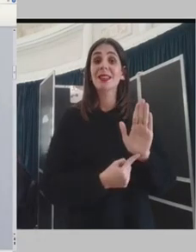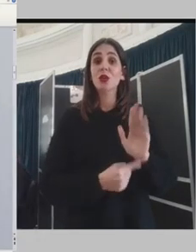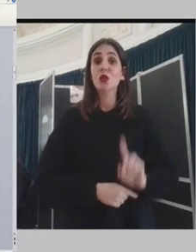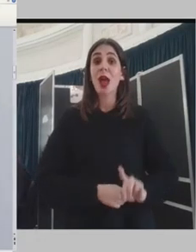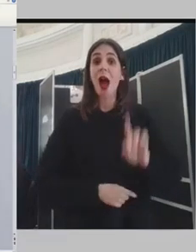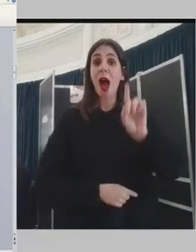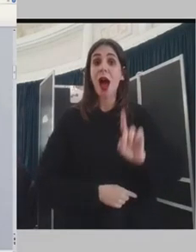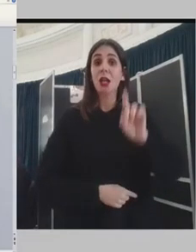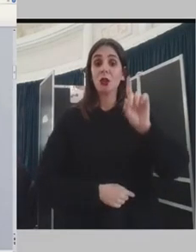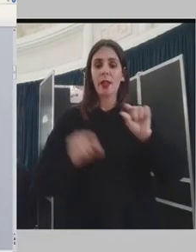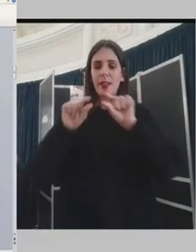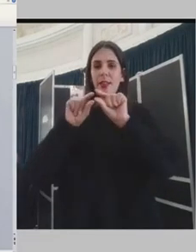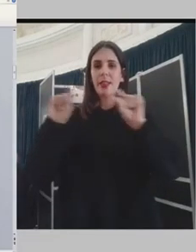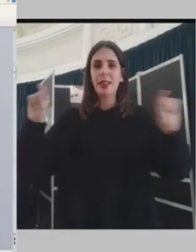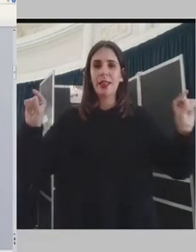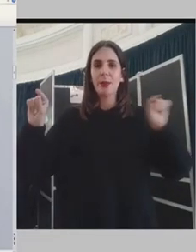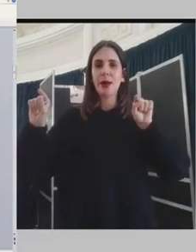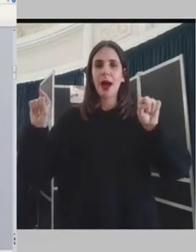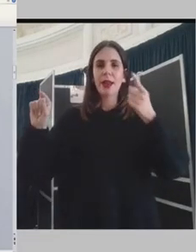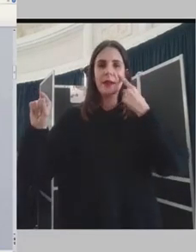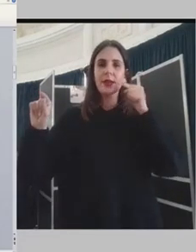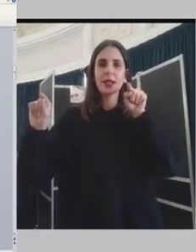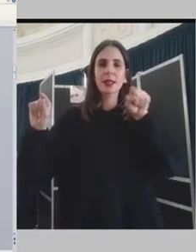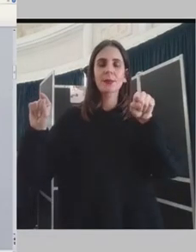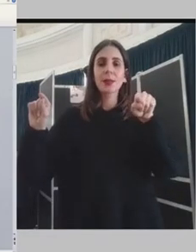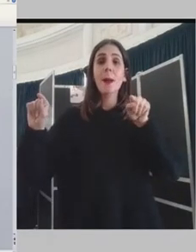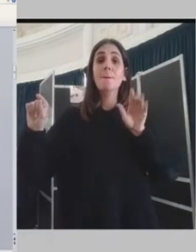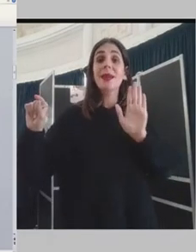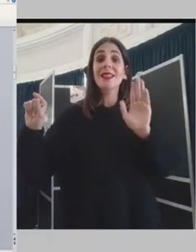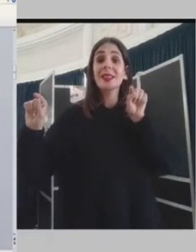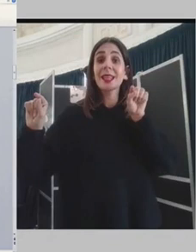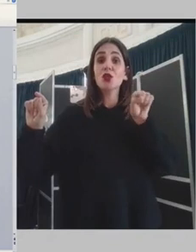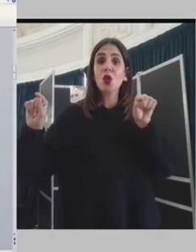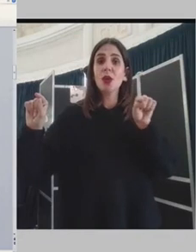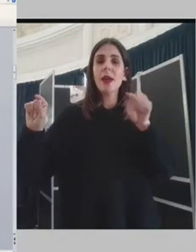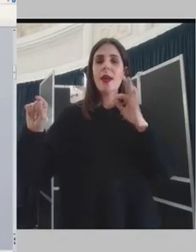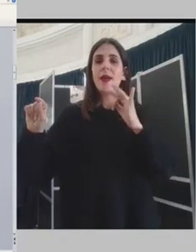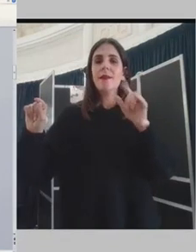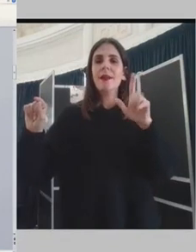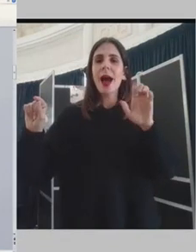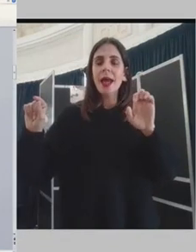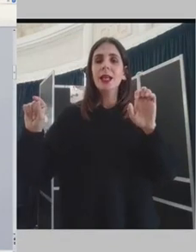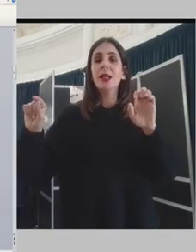in alto sulla barra, vede che c'è scritto file, home, io non ci vedo però,